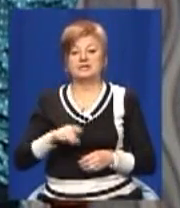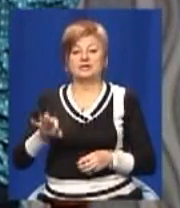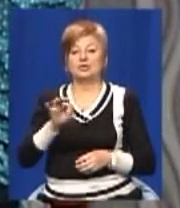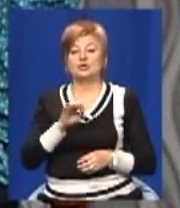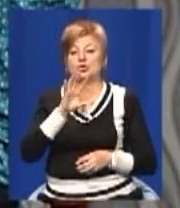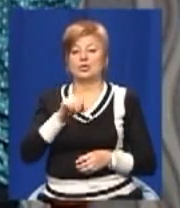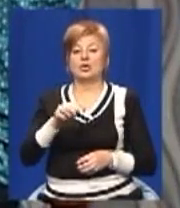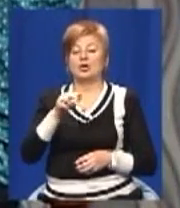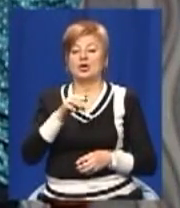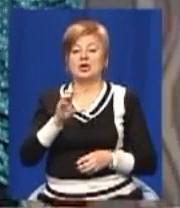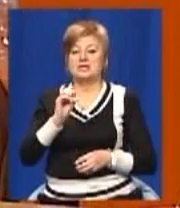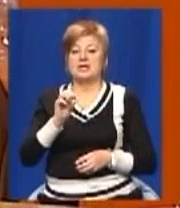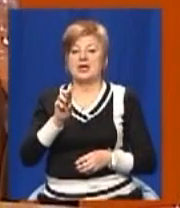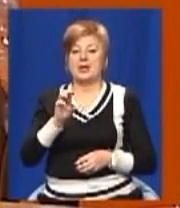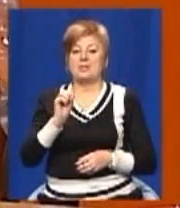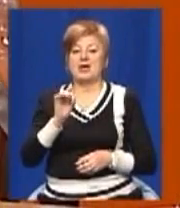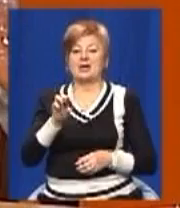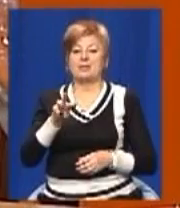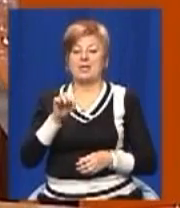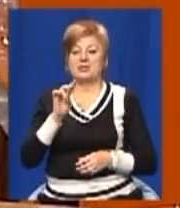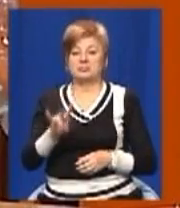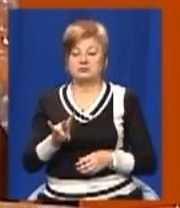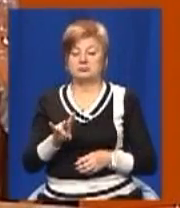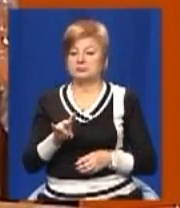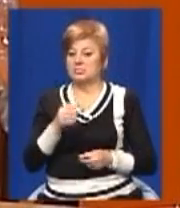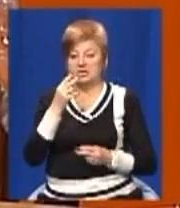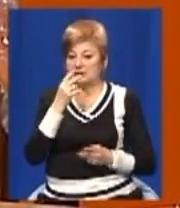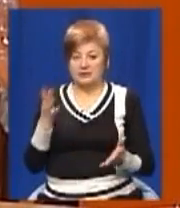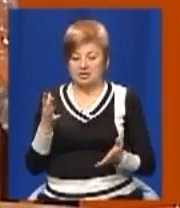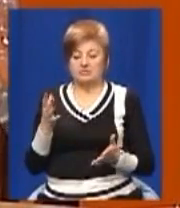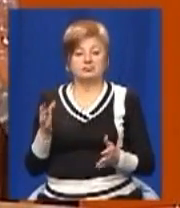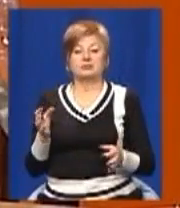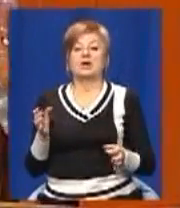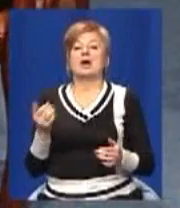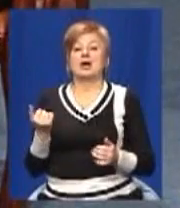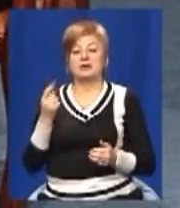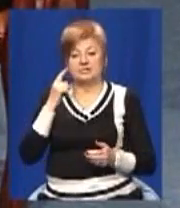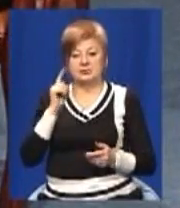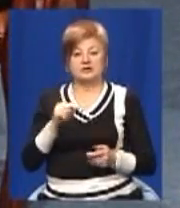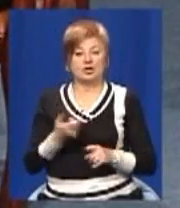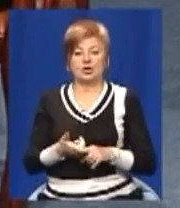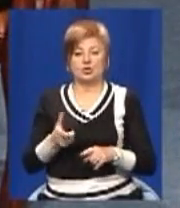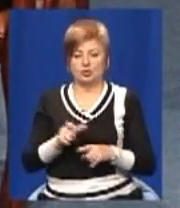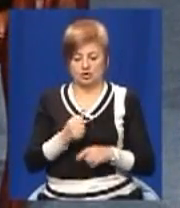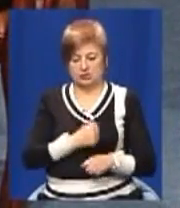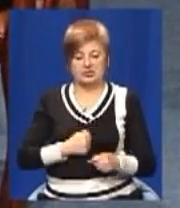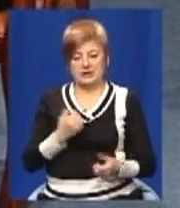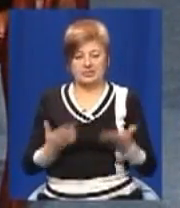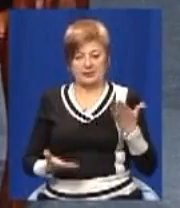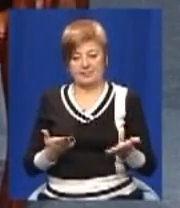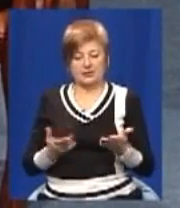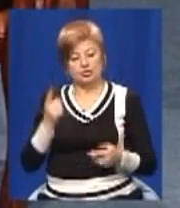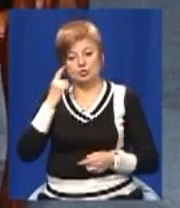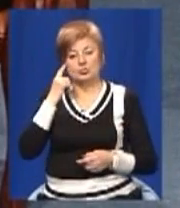таких цуциків, як добермани? Ні. І ні разу не бачив цих цуциків ніде? Ні. А ти знаєш, вони дуже злі, напевно. Як